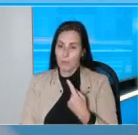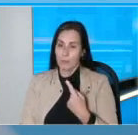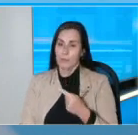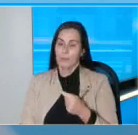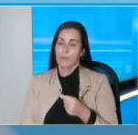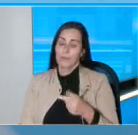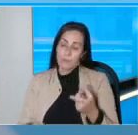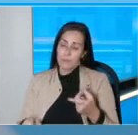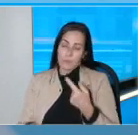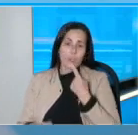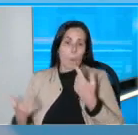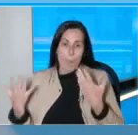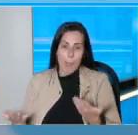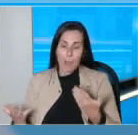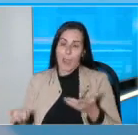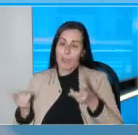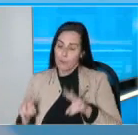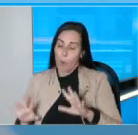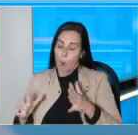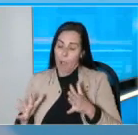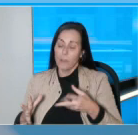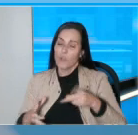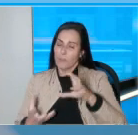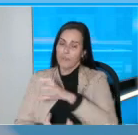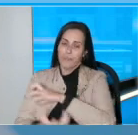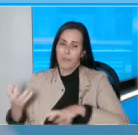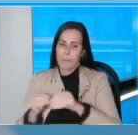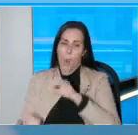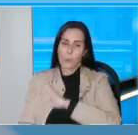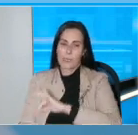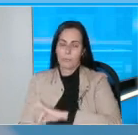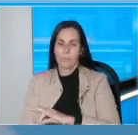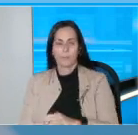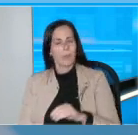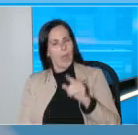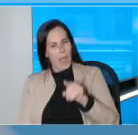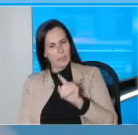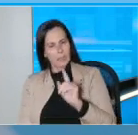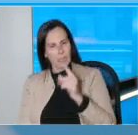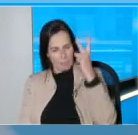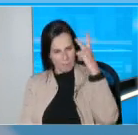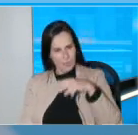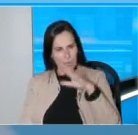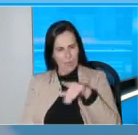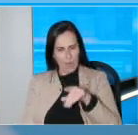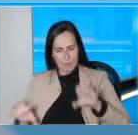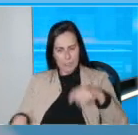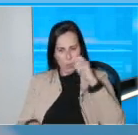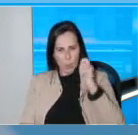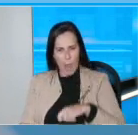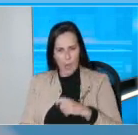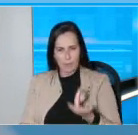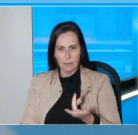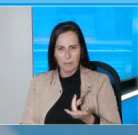שבה אנחנו נמצאים היום, והאפשרות לקראת הסלמה אמיתית. כלומר, לפי מה שאתה מסביר, אני מבינה שגם זלנסקי